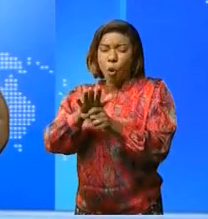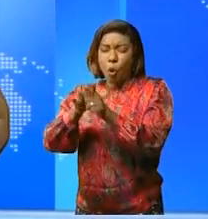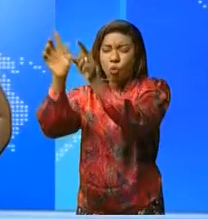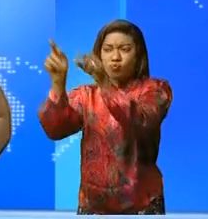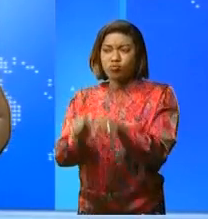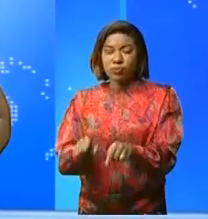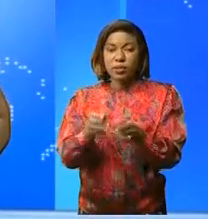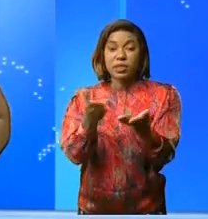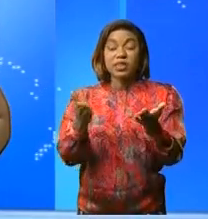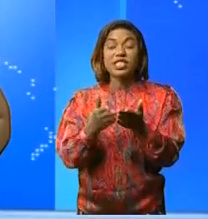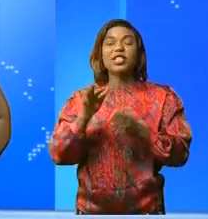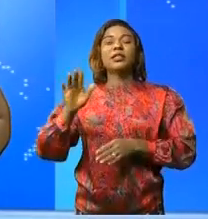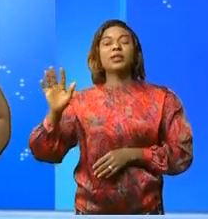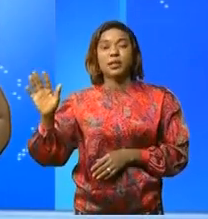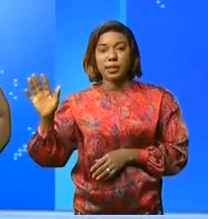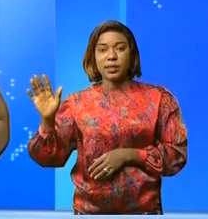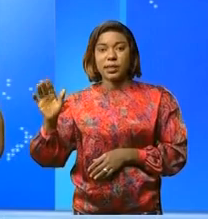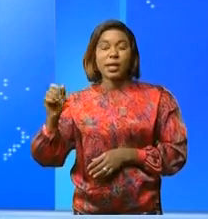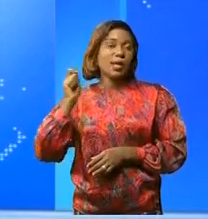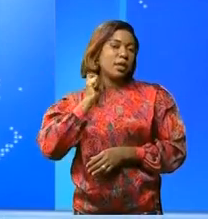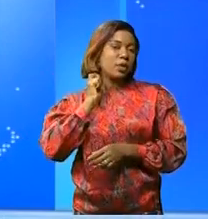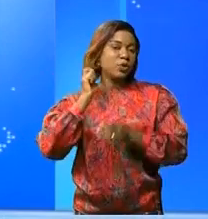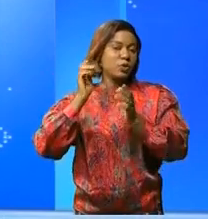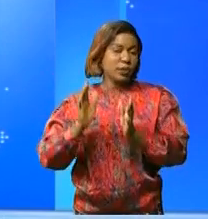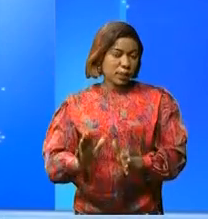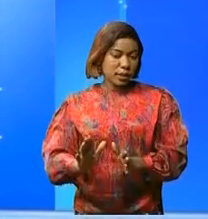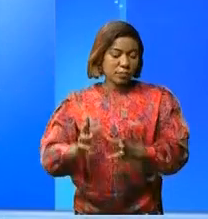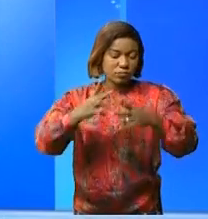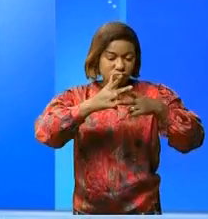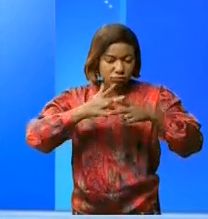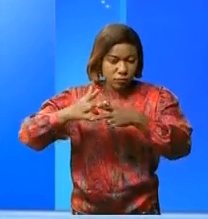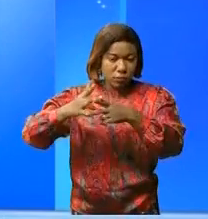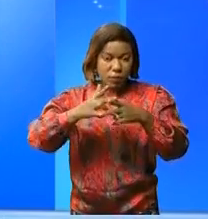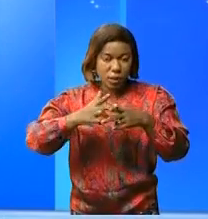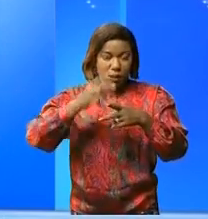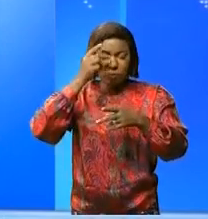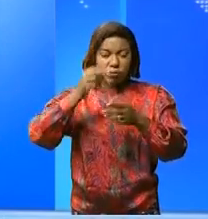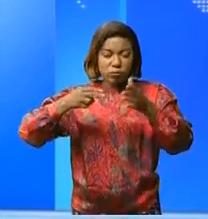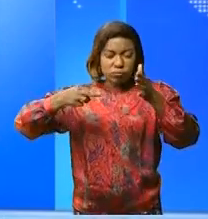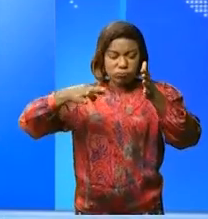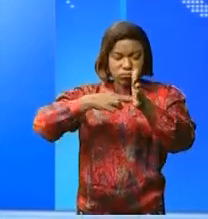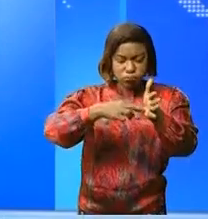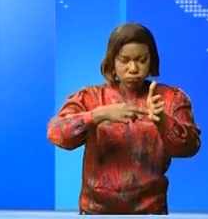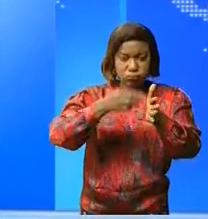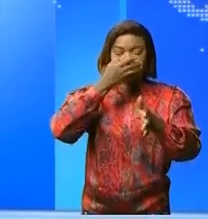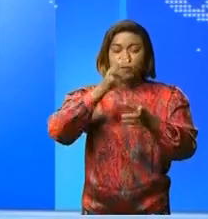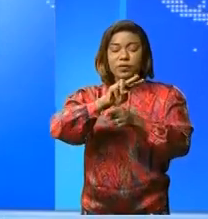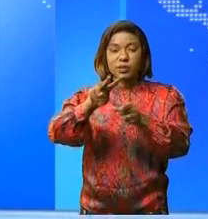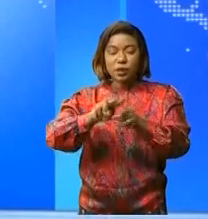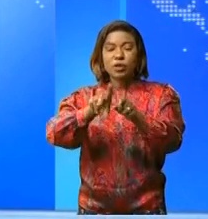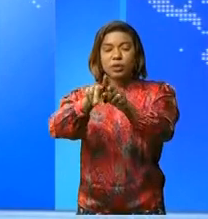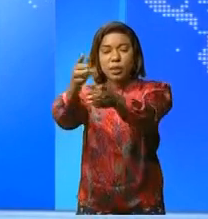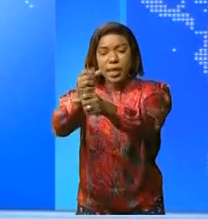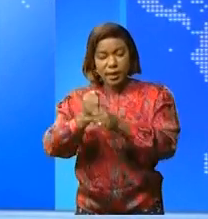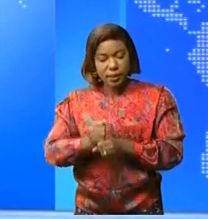Kinshasa. Le docteur Jean-Jacques Mouyembe qui coordonne la riposte donne le détail sur ce lot de vaccins